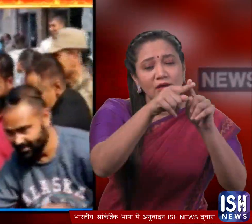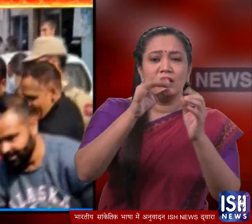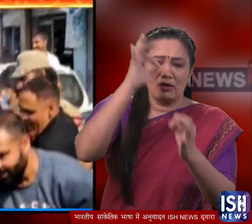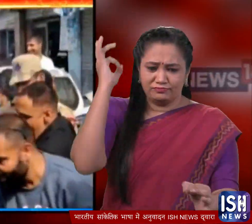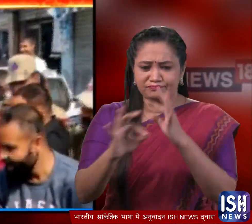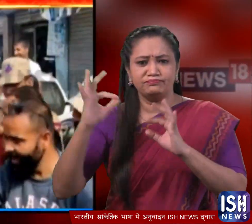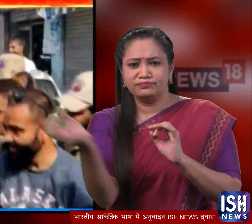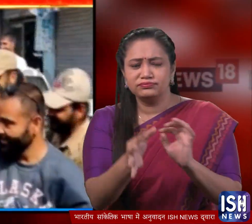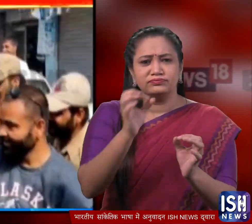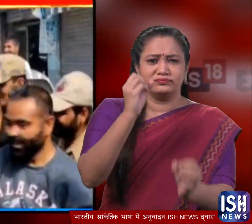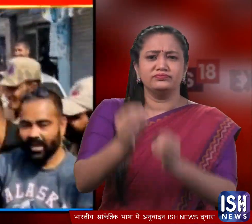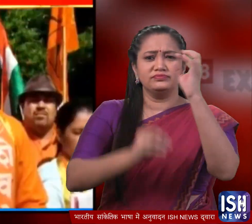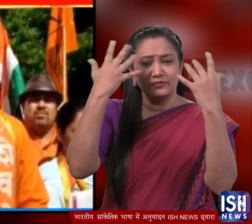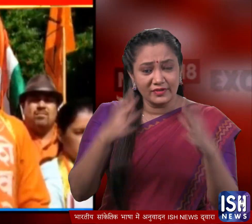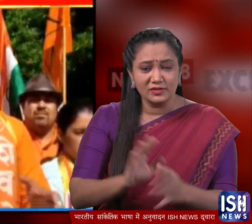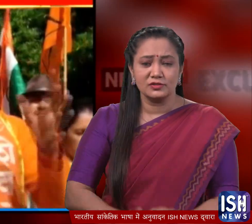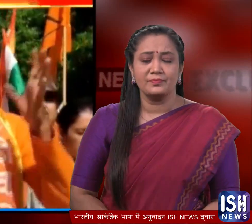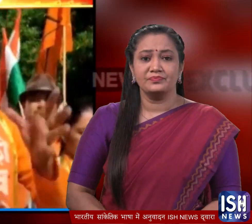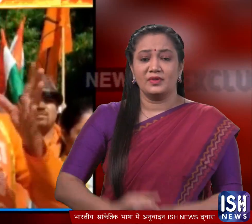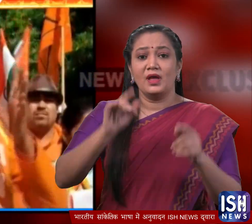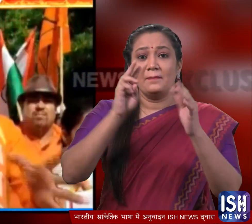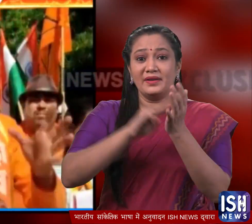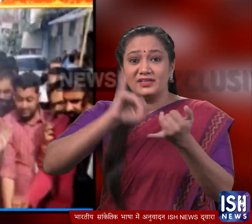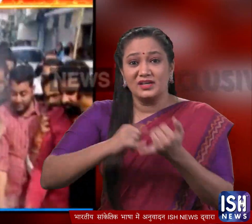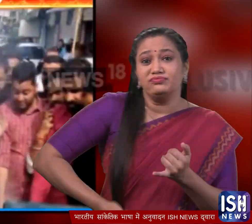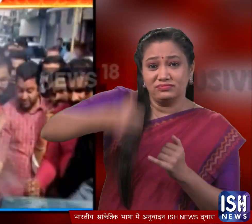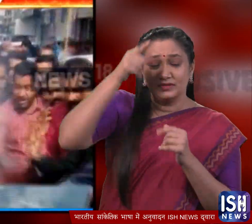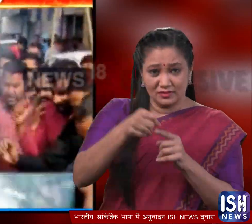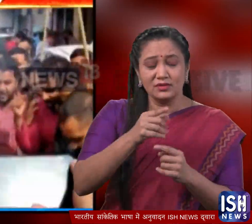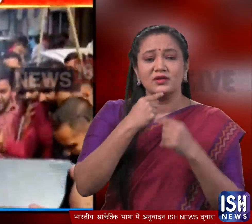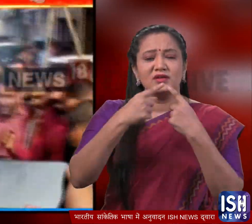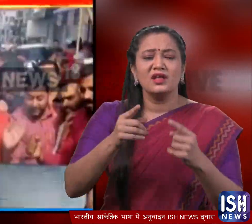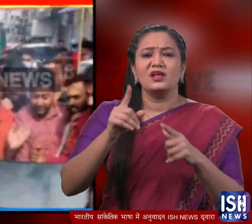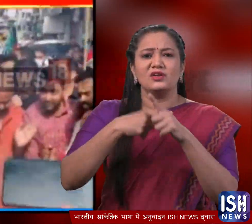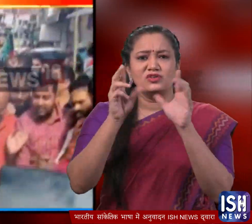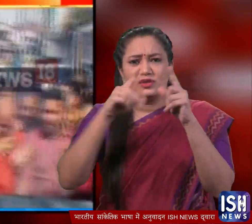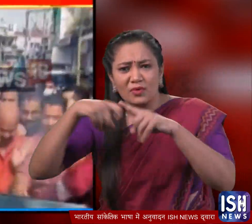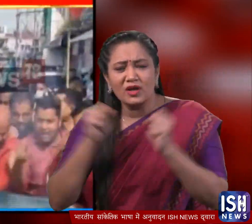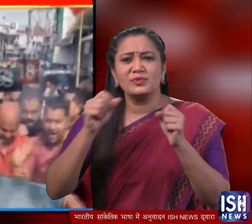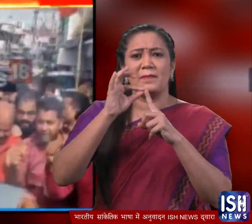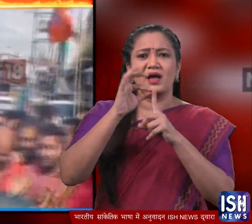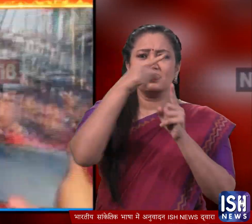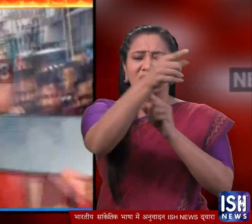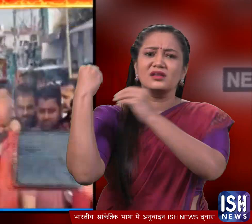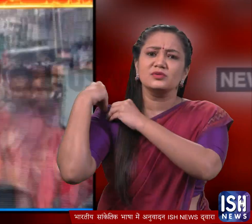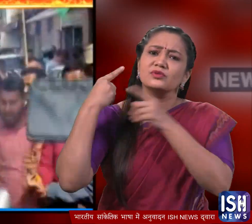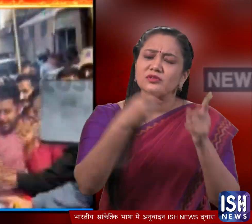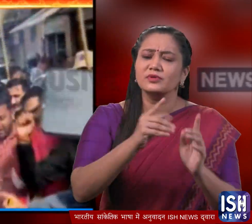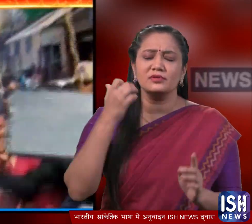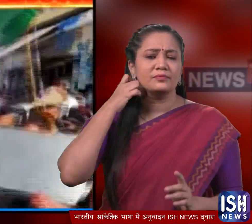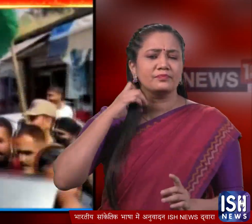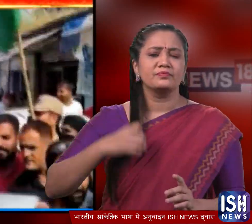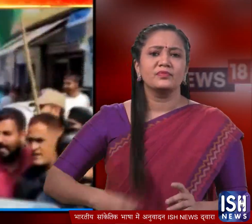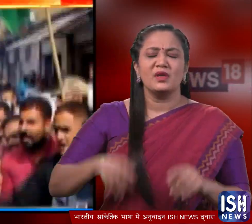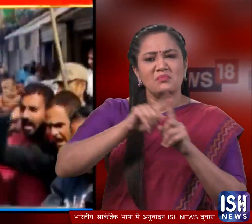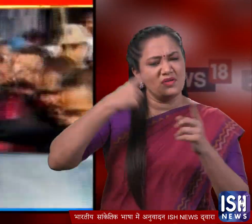किया। प्रदर्शन की अगुवाई कर रहे शिवसेना के प्रदेश अध्यक्ष मनीष साहनी ने जम्मू कश्मीर में हुए आतंकी हमले के लिए पाकिस्तान को जिम्मेदार ठहराया